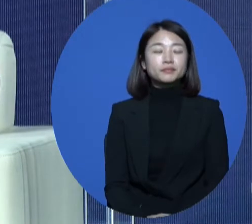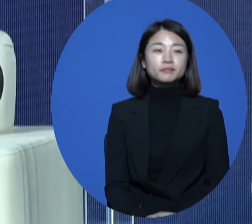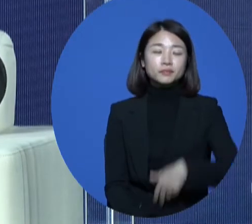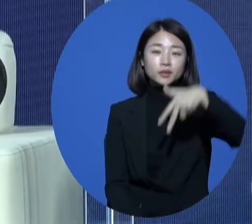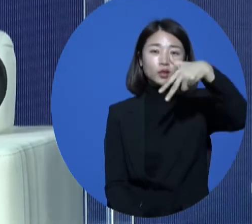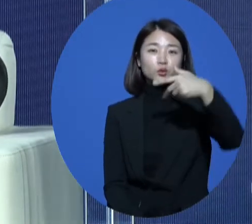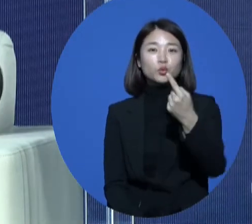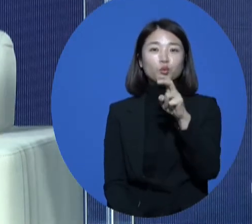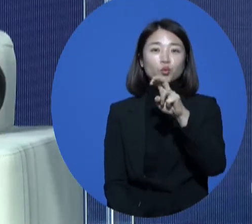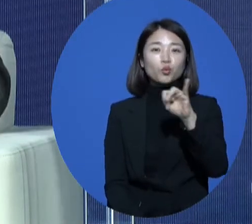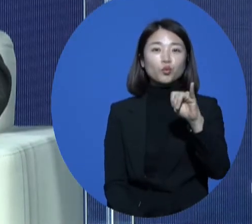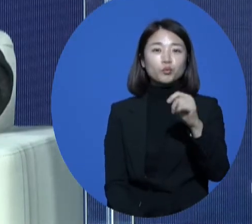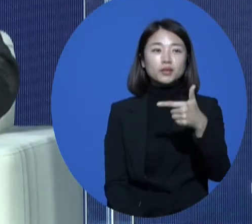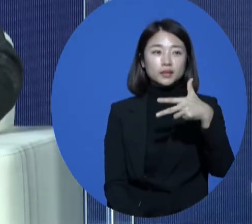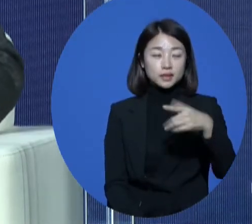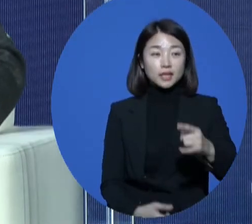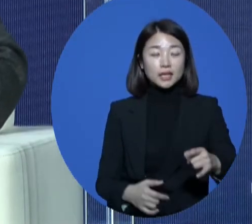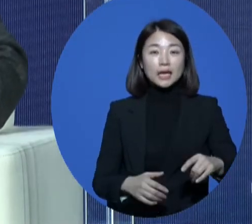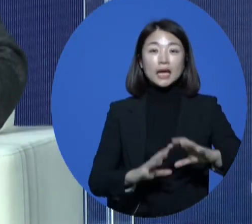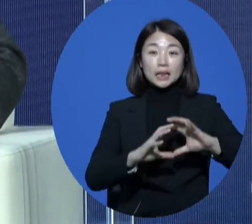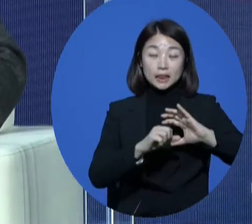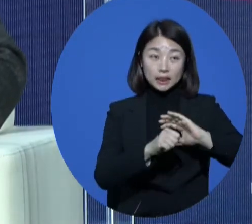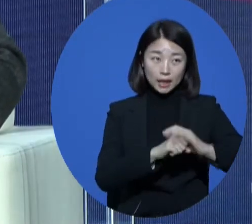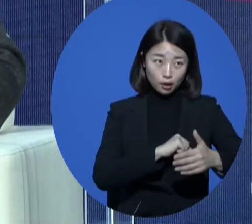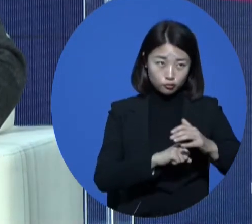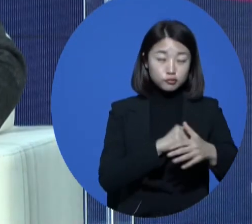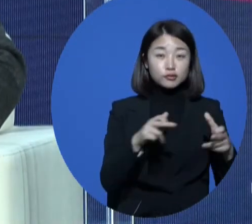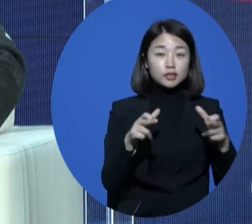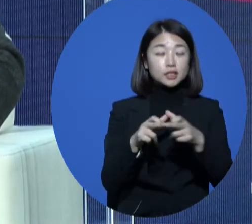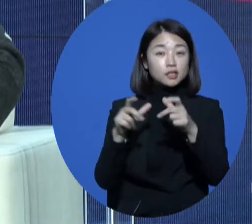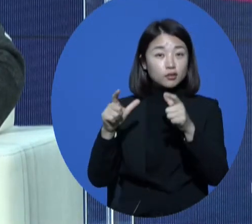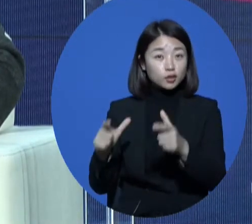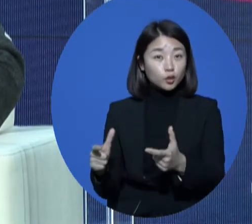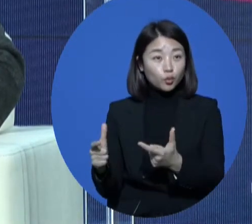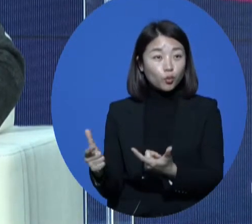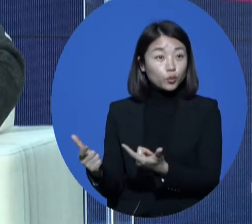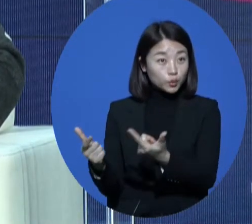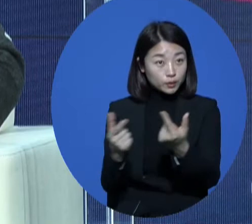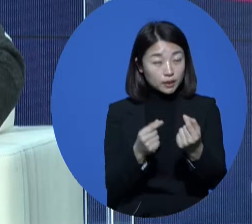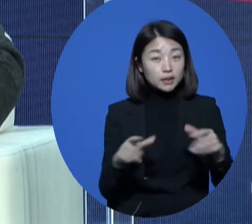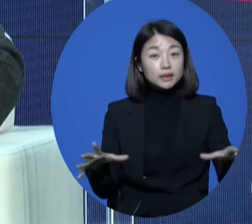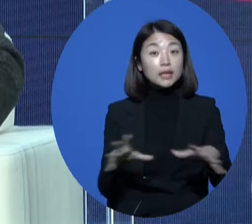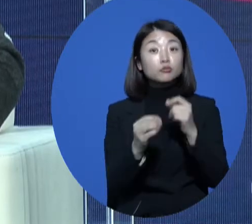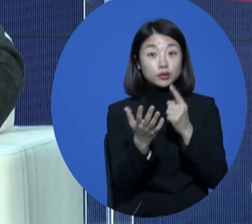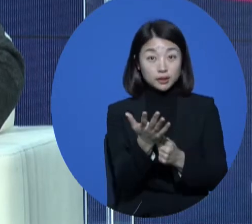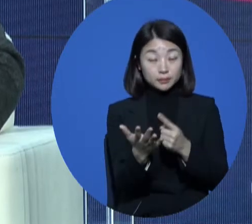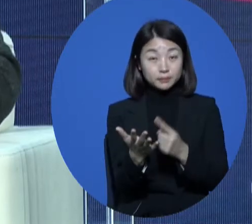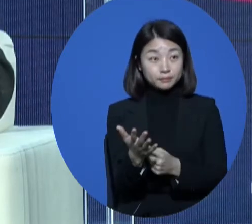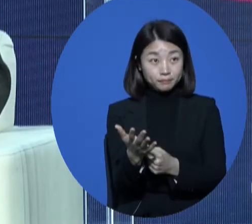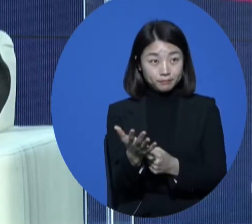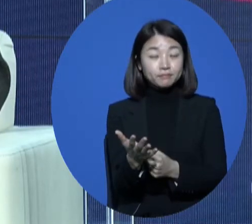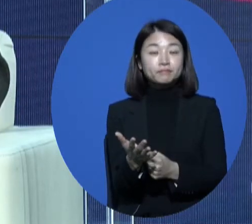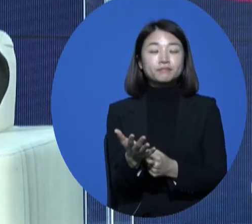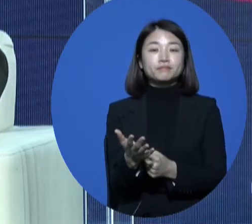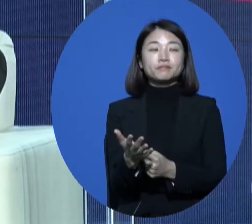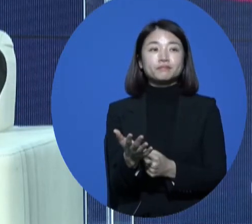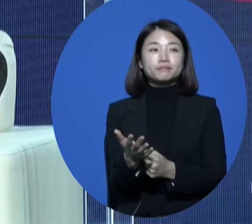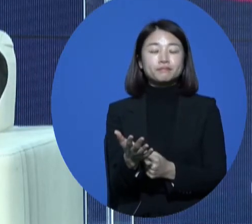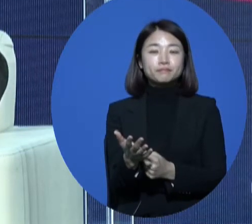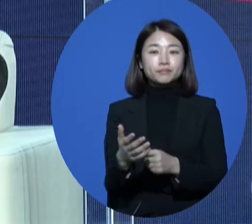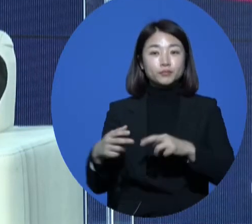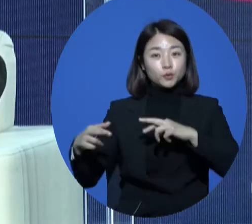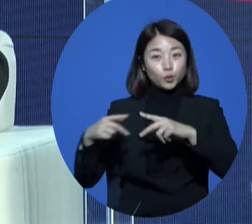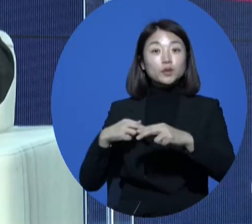대구 장애인 차별 장애인 지역 공동체 조민재 사무국장님부터